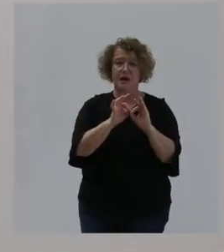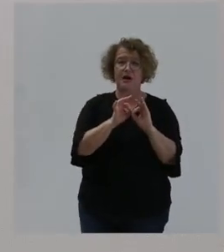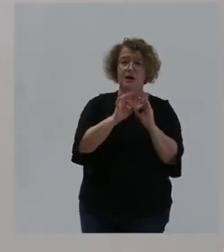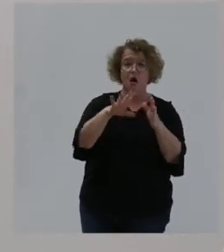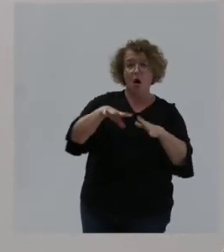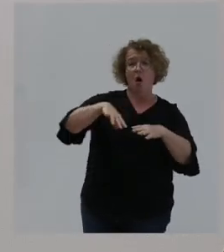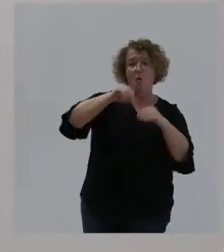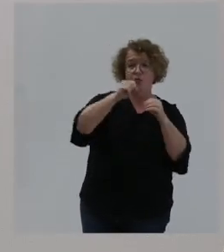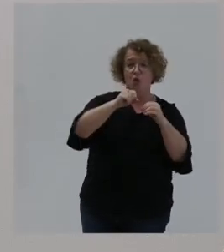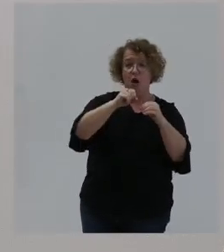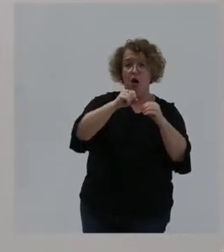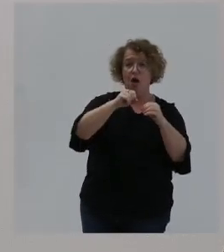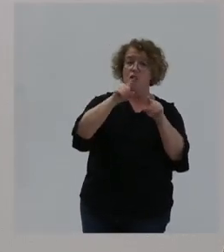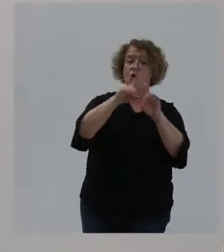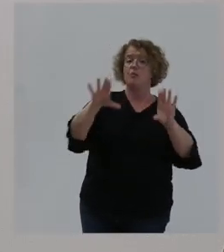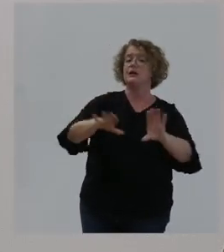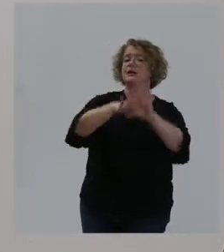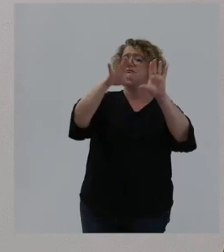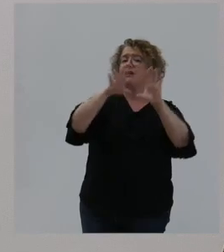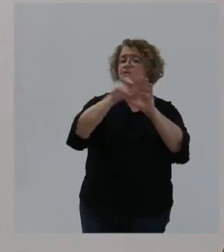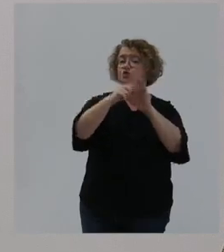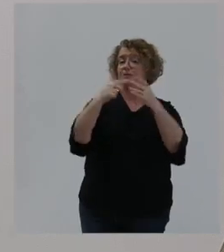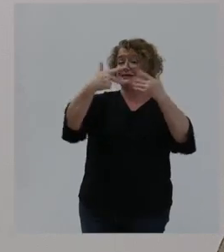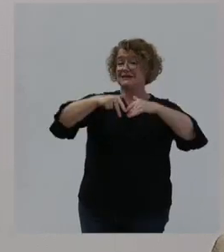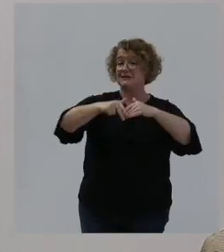emplois n'a pas été refaite 2018.